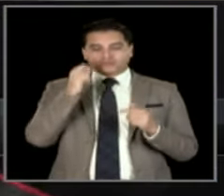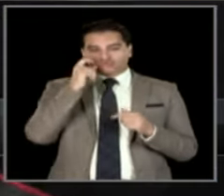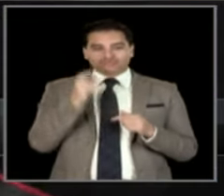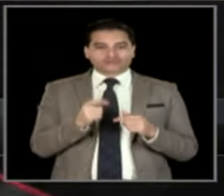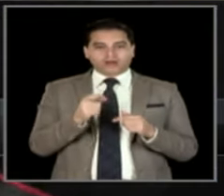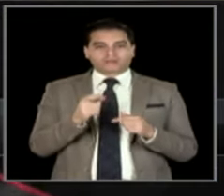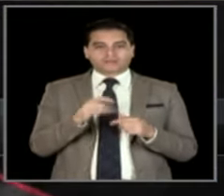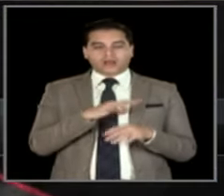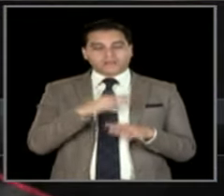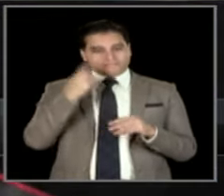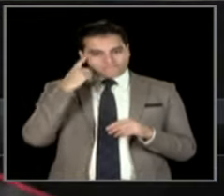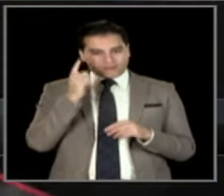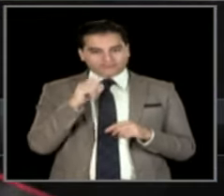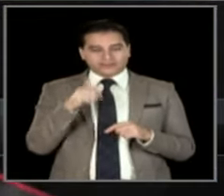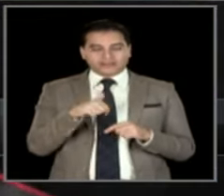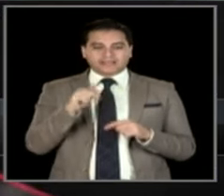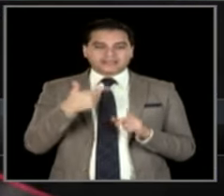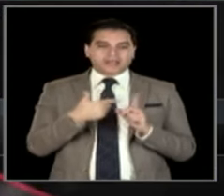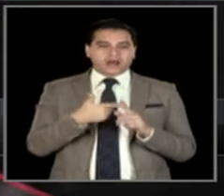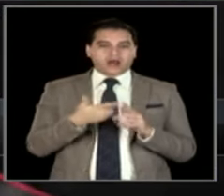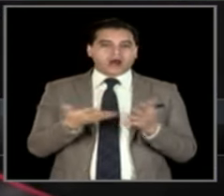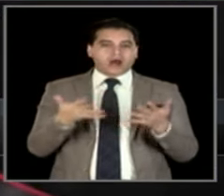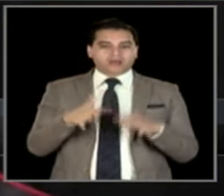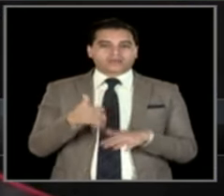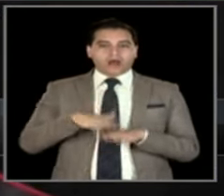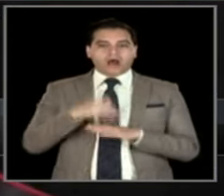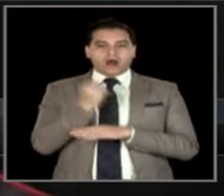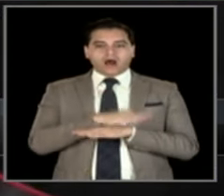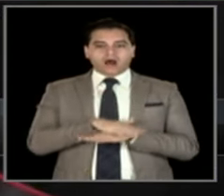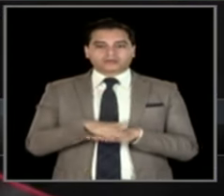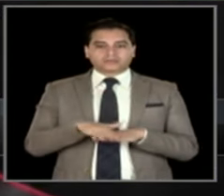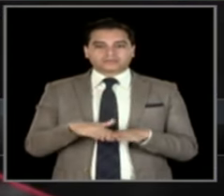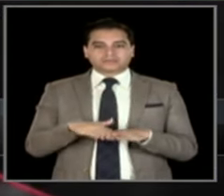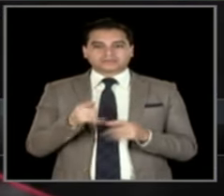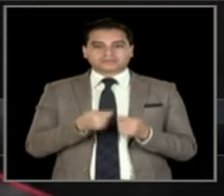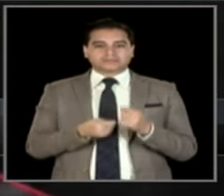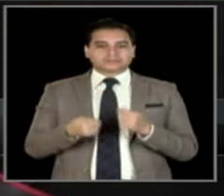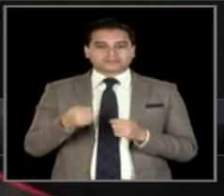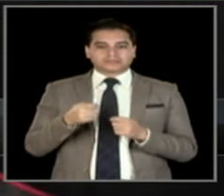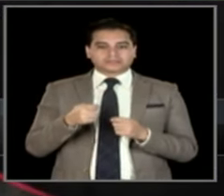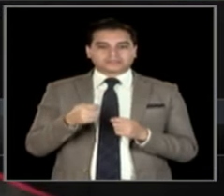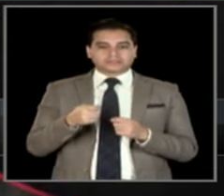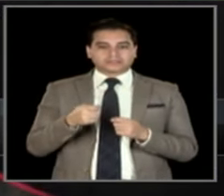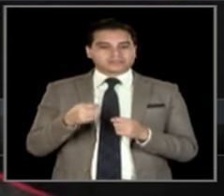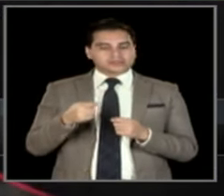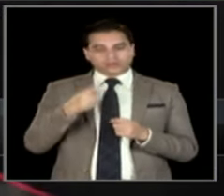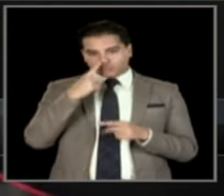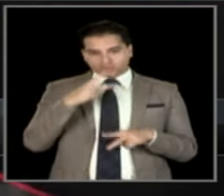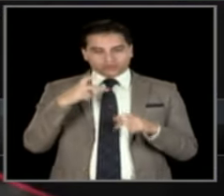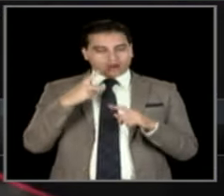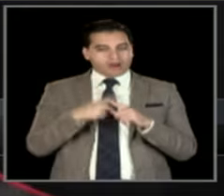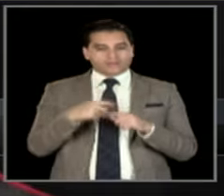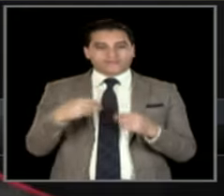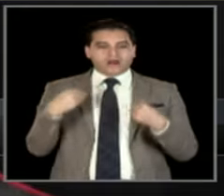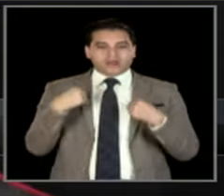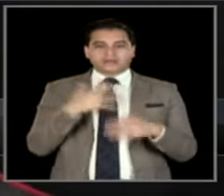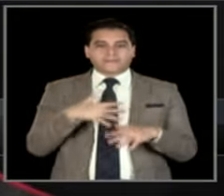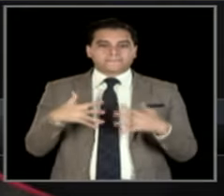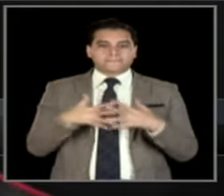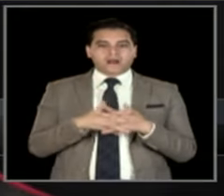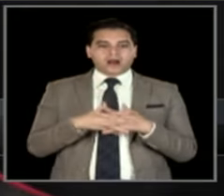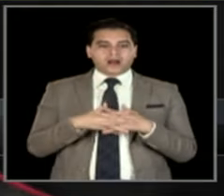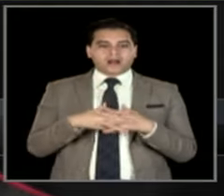فمن هو؟ باص. ما هو ثاني أكثر العناصر وفرة في القشرة الأرضية؟ أكسجين. غلط. ما هي الرياضة الجماعية التي كان